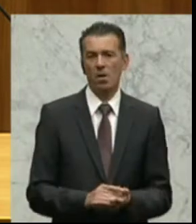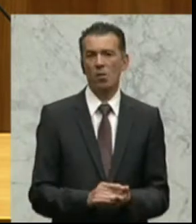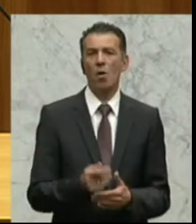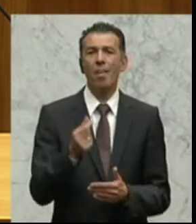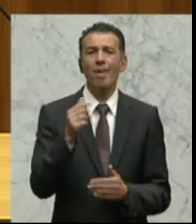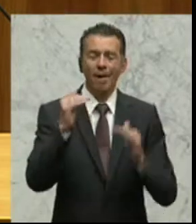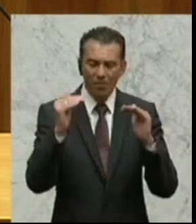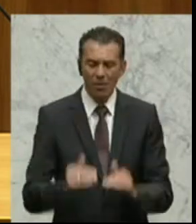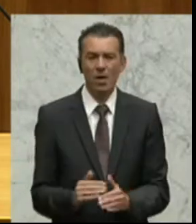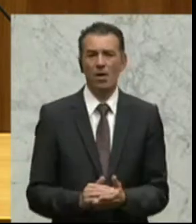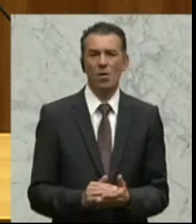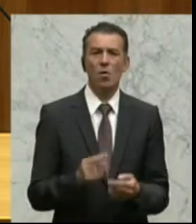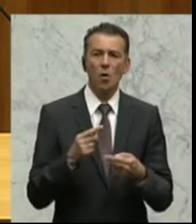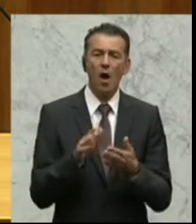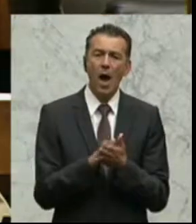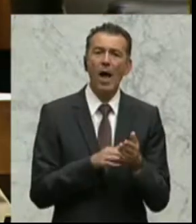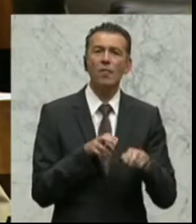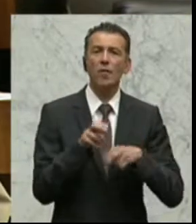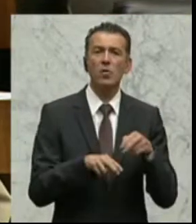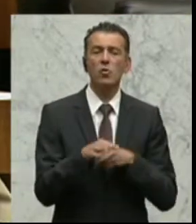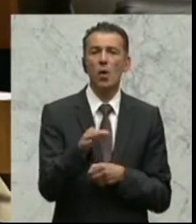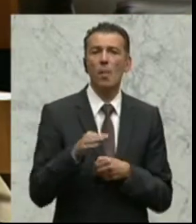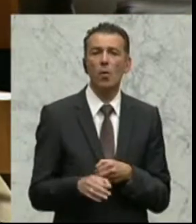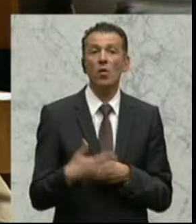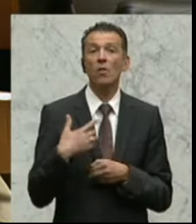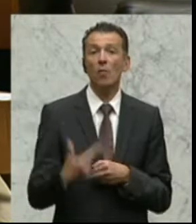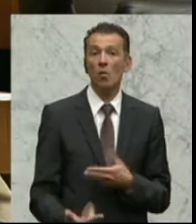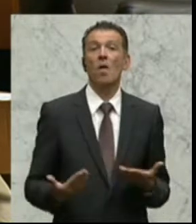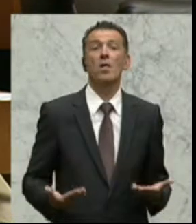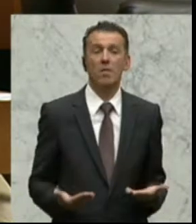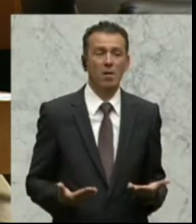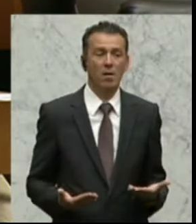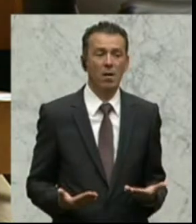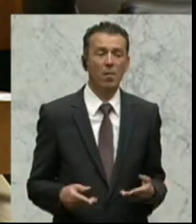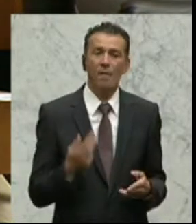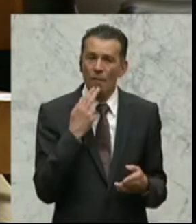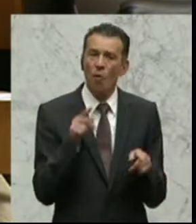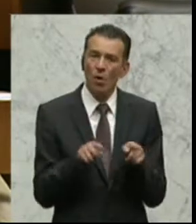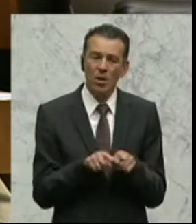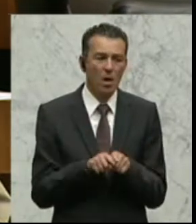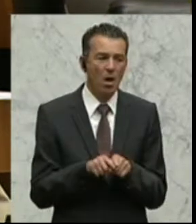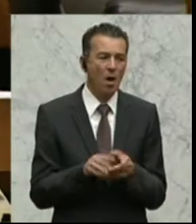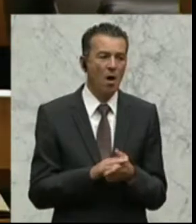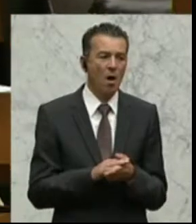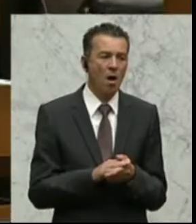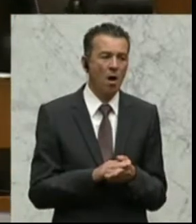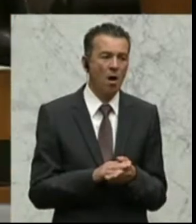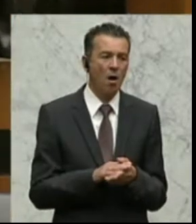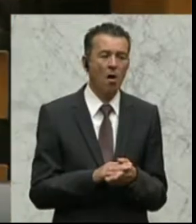einen Eingangssteuersatz mit 25%. Aber wir wollen bei der Gelegenheit auch gleich eine abgeflachte Abstufung